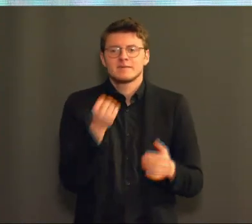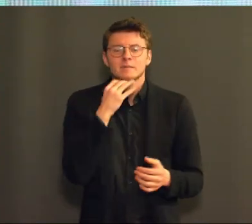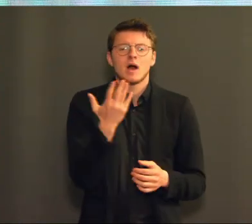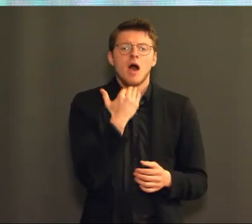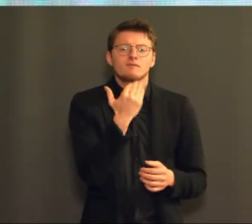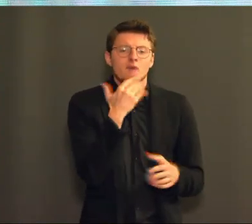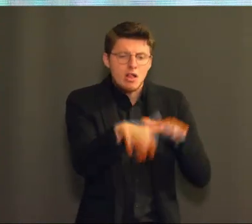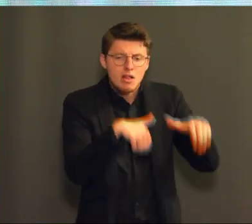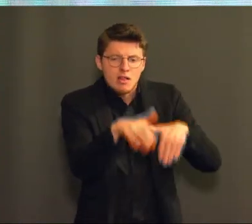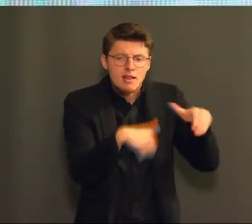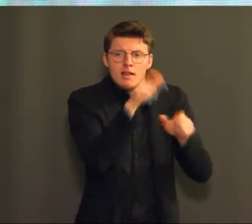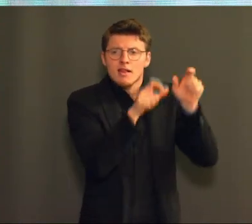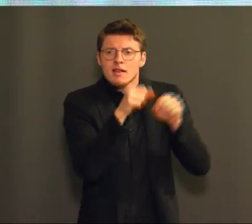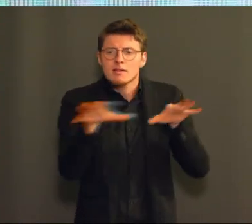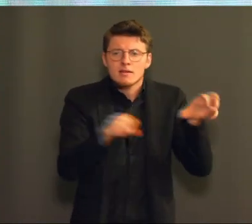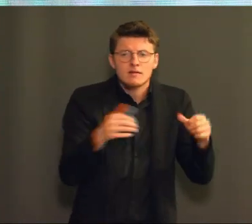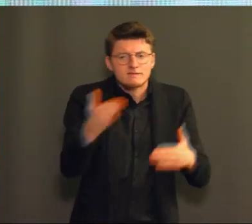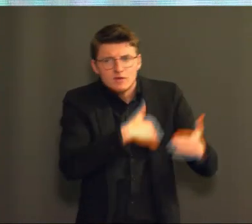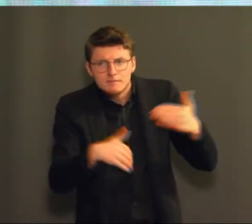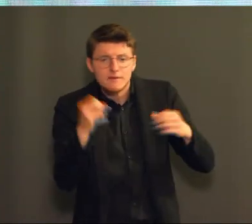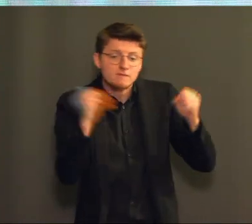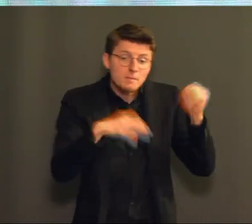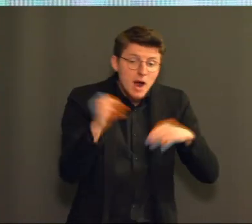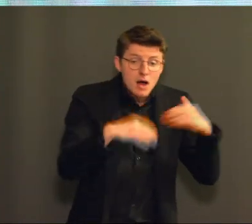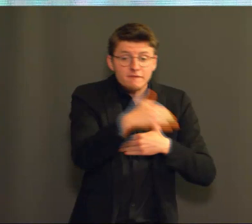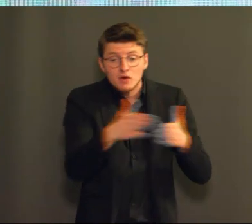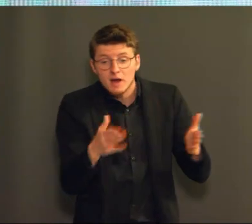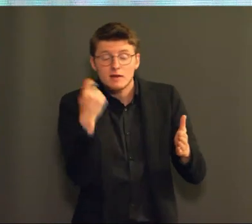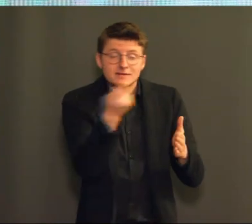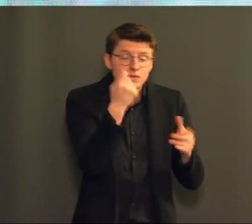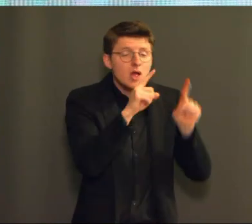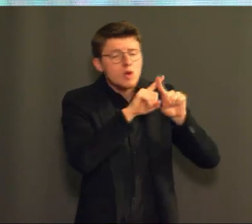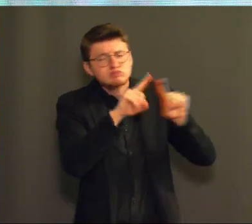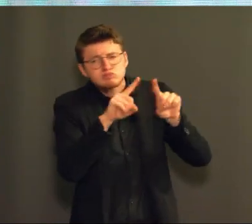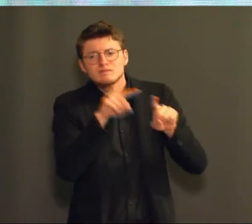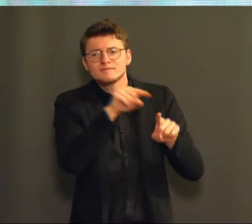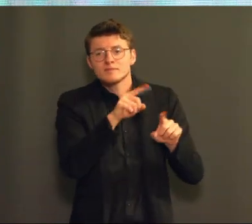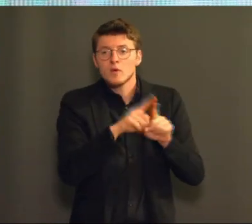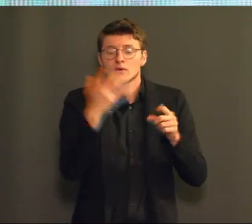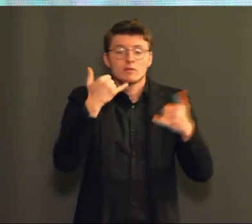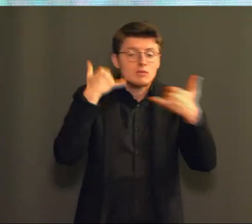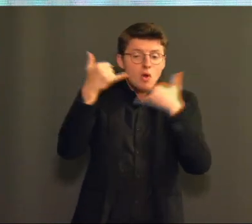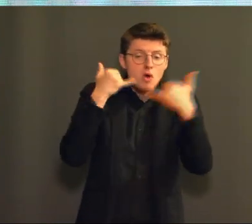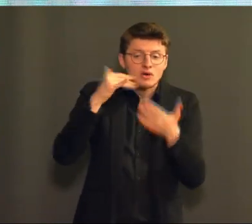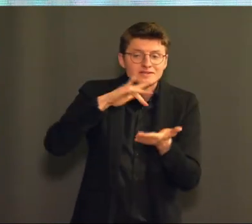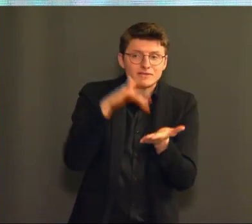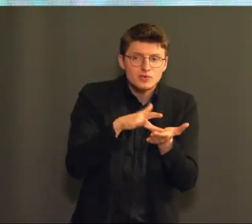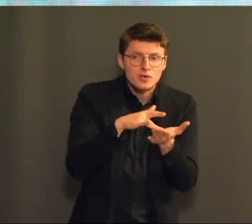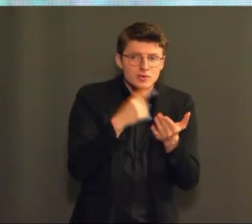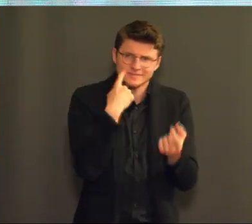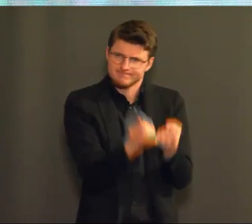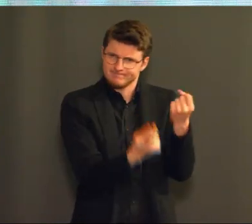de verpakkingsindustrie en ook het werken in callcenters. Ook